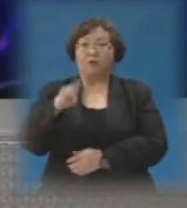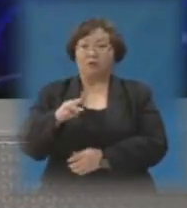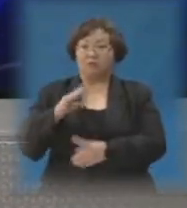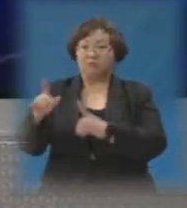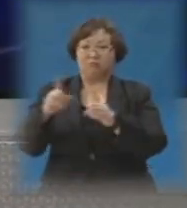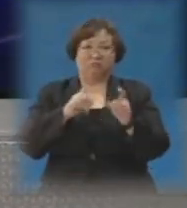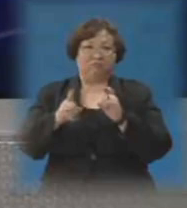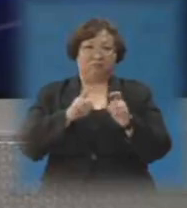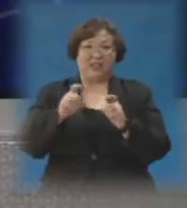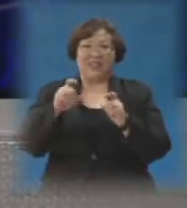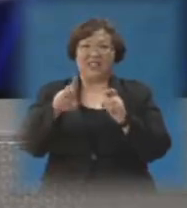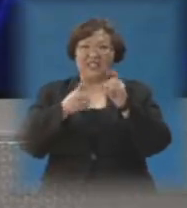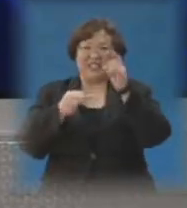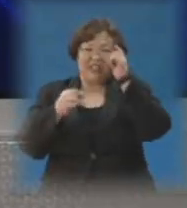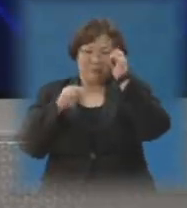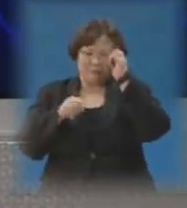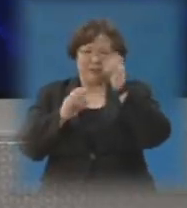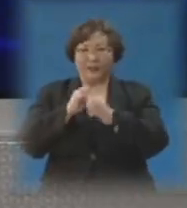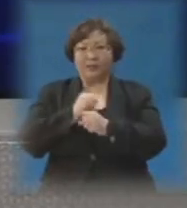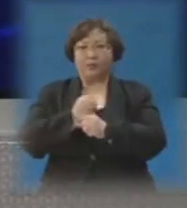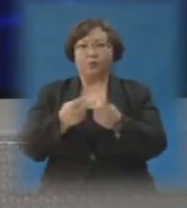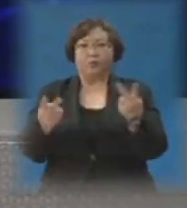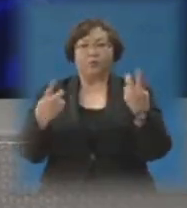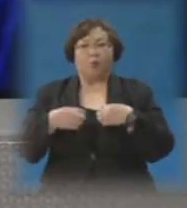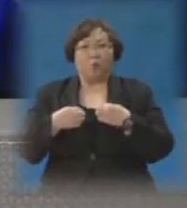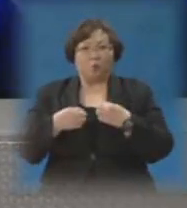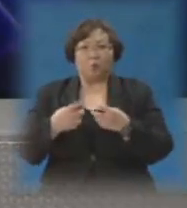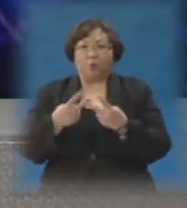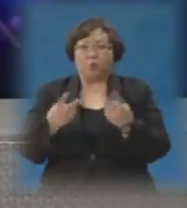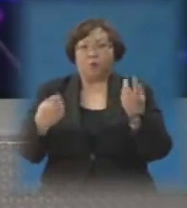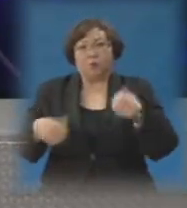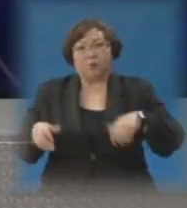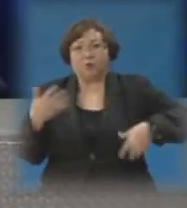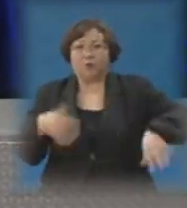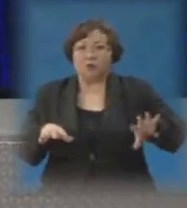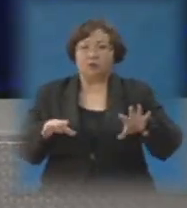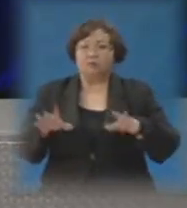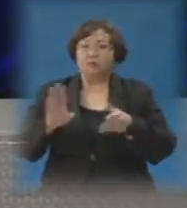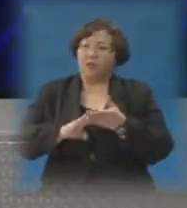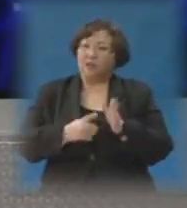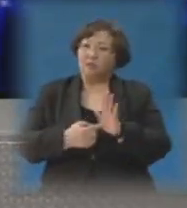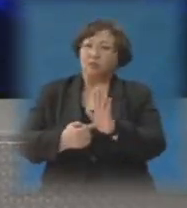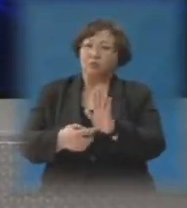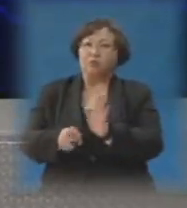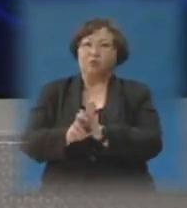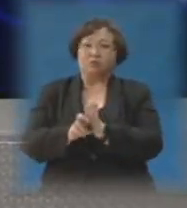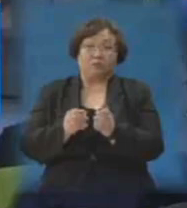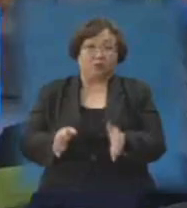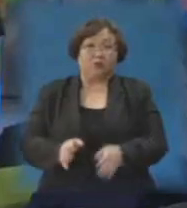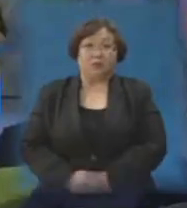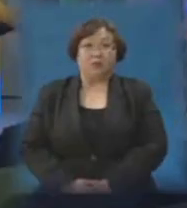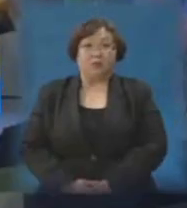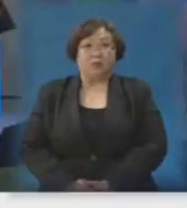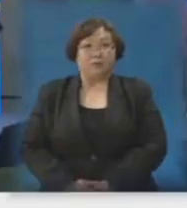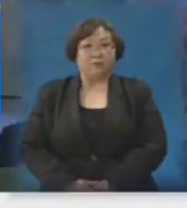харилцан эсхий урлагийн бүтээгдэхүүн үндэсний хувцас, үндэсний бүжгээ сурталчлан таниулах боломж бүрдэж байна.